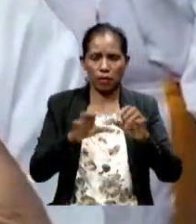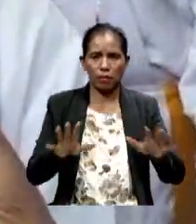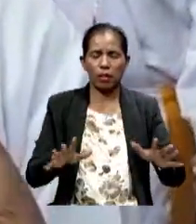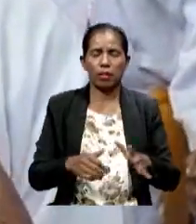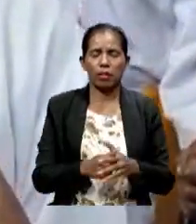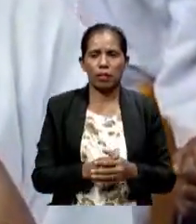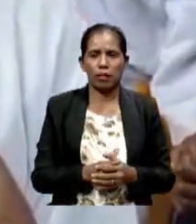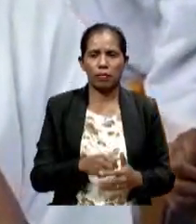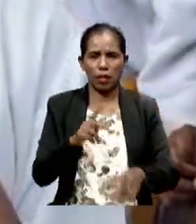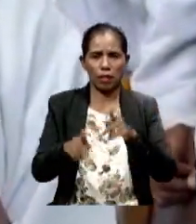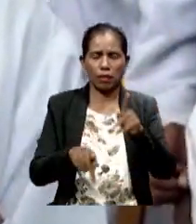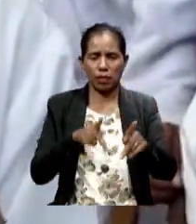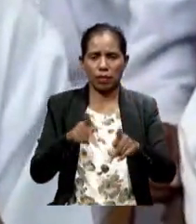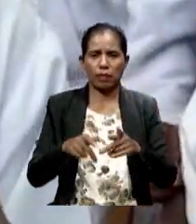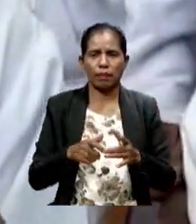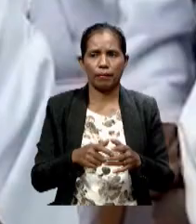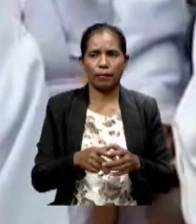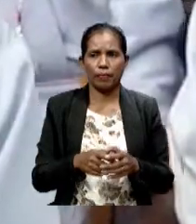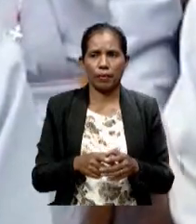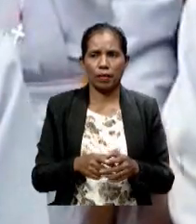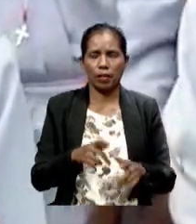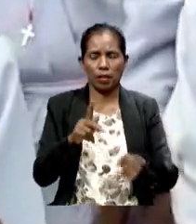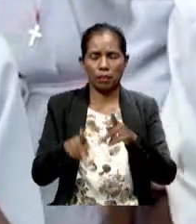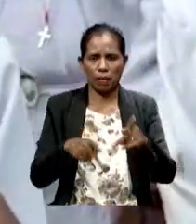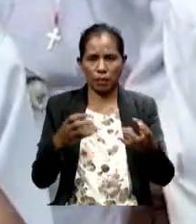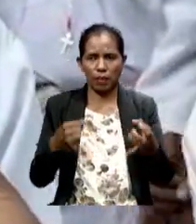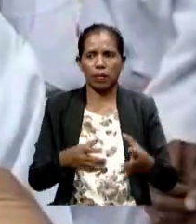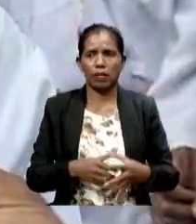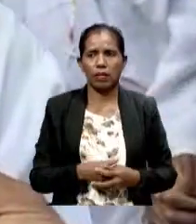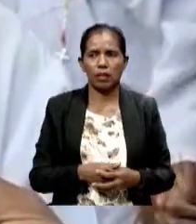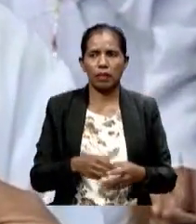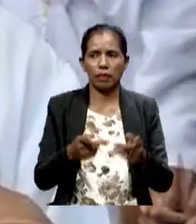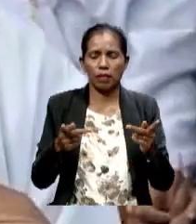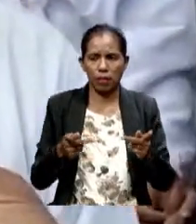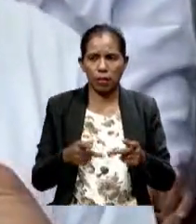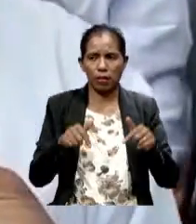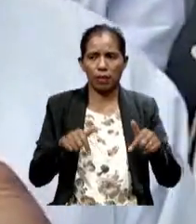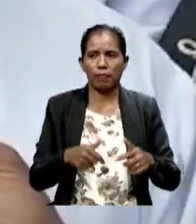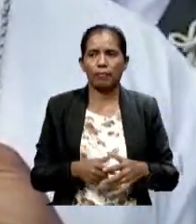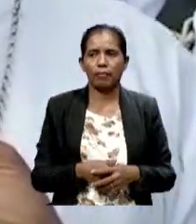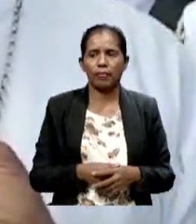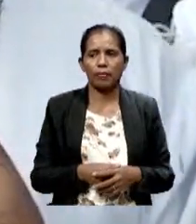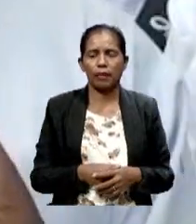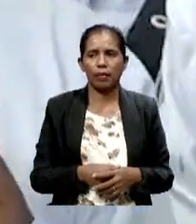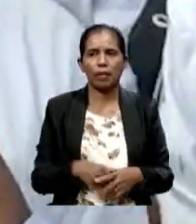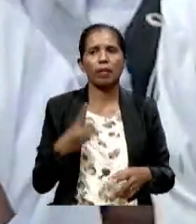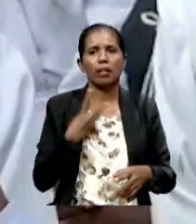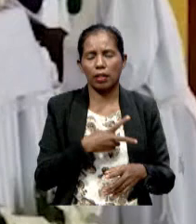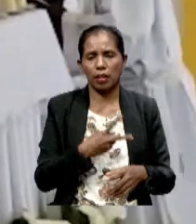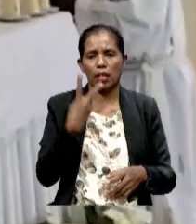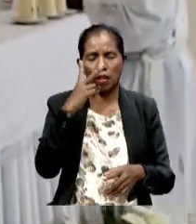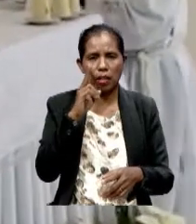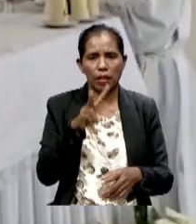bai mai to serani kida ia Fatin Refere. Ine dule oai are